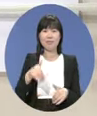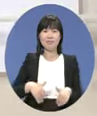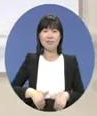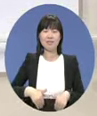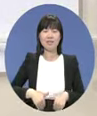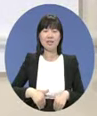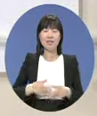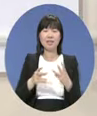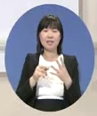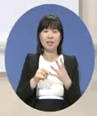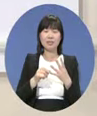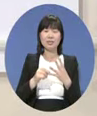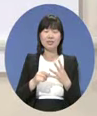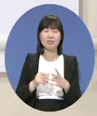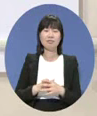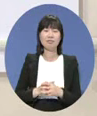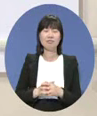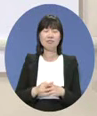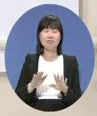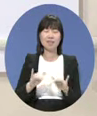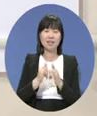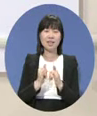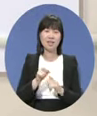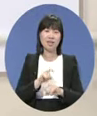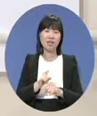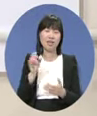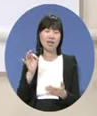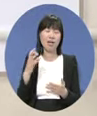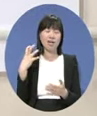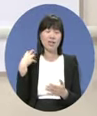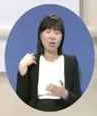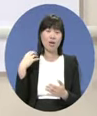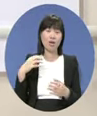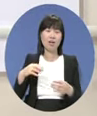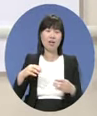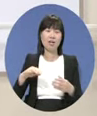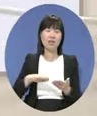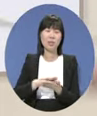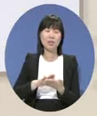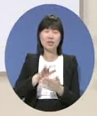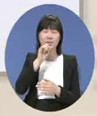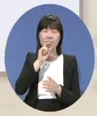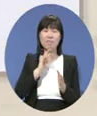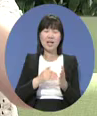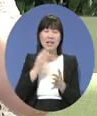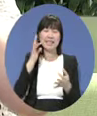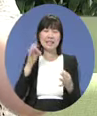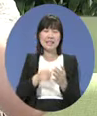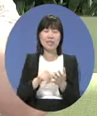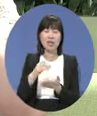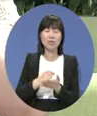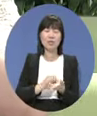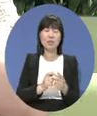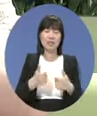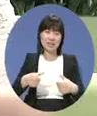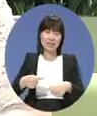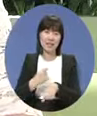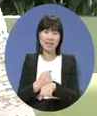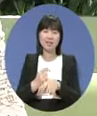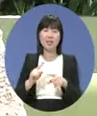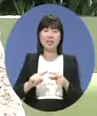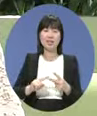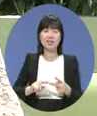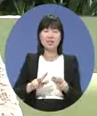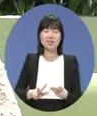돼요. 그다음에 네 번째로는요. 이 사회성 가치인데 역할놀이가 참 좋습니다. 그래서 인형을 가지고 서로 인사하는 걸 한번